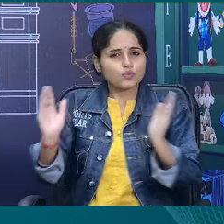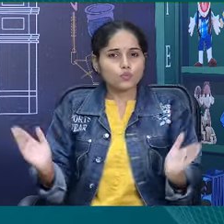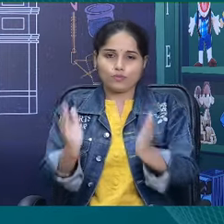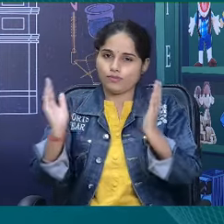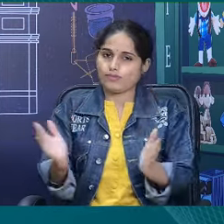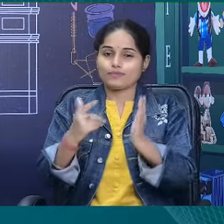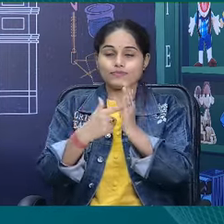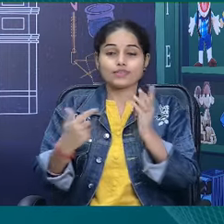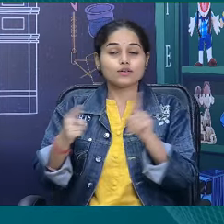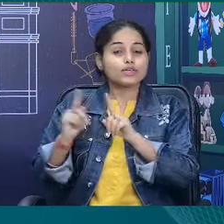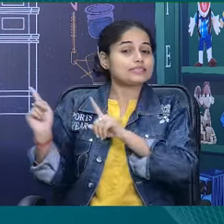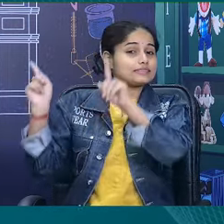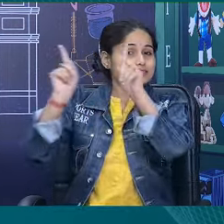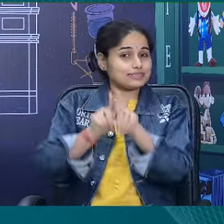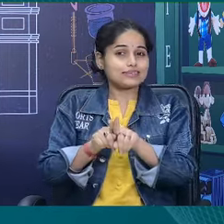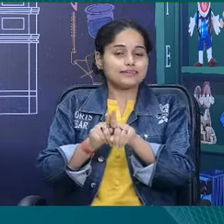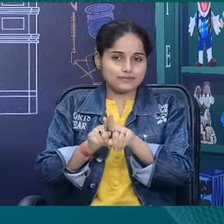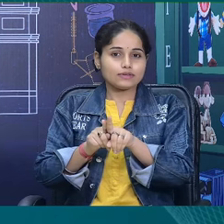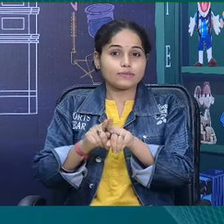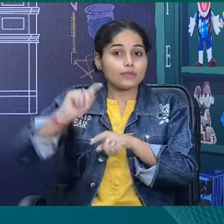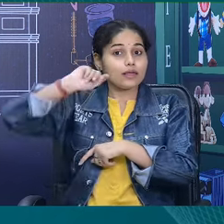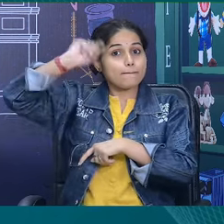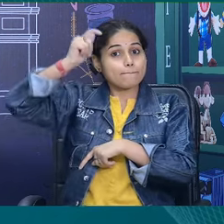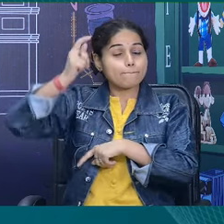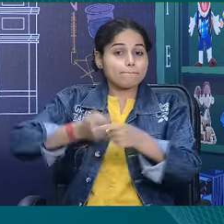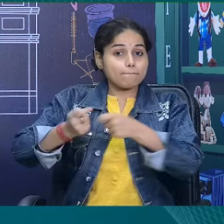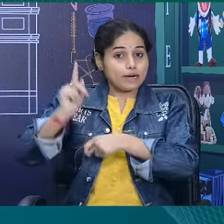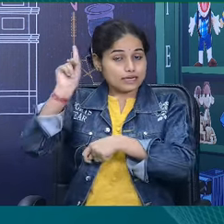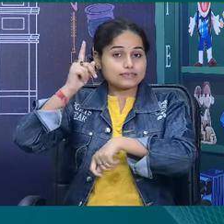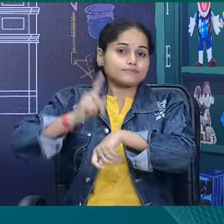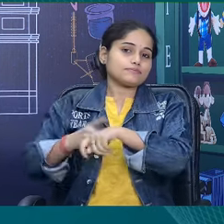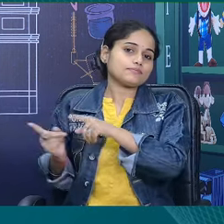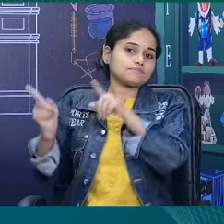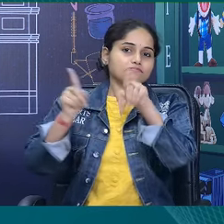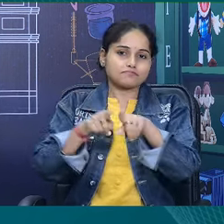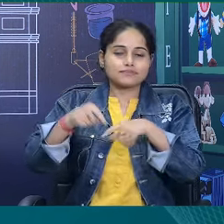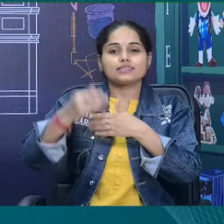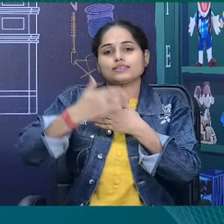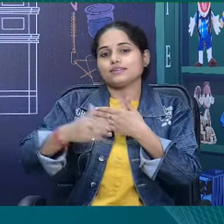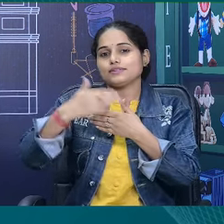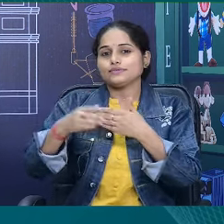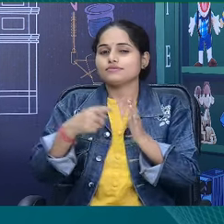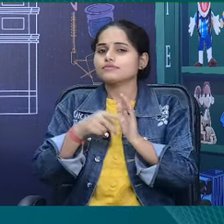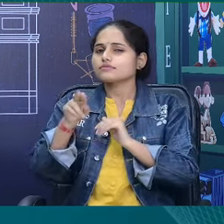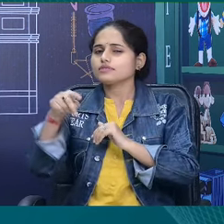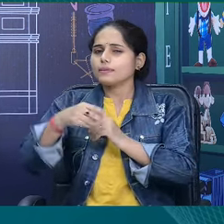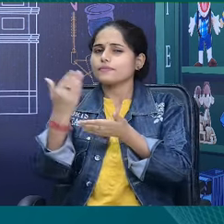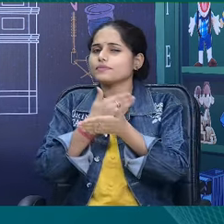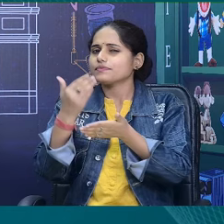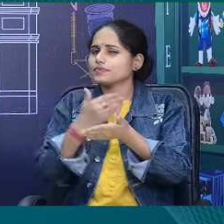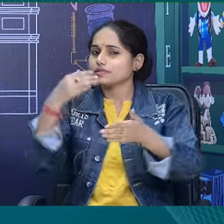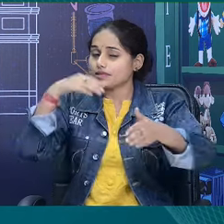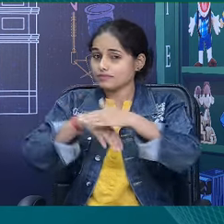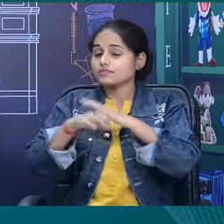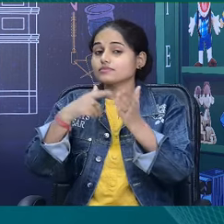थे तो यह तभी से चलता आ रहा है सर ब्रिटिश काल से जी तो इस आज के जो चैप्टर है उसमें हम क्या-क्या हमारे जो